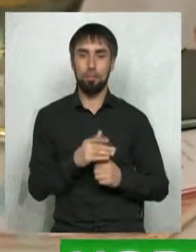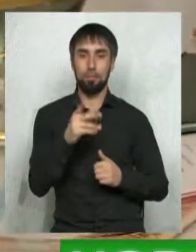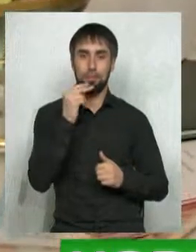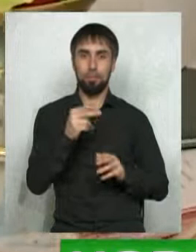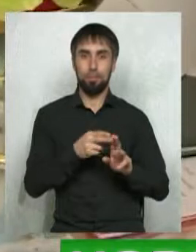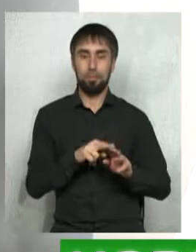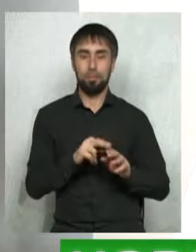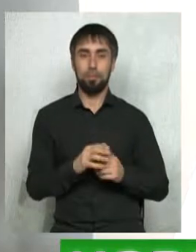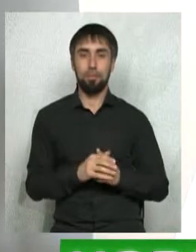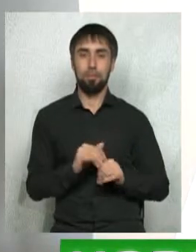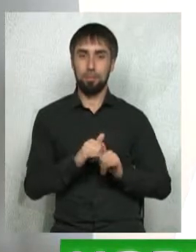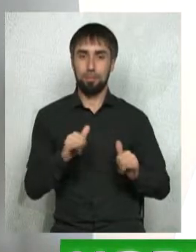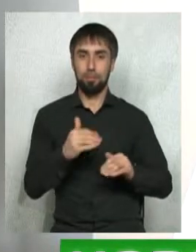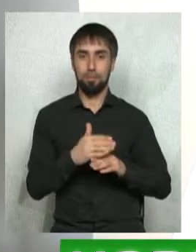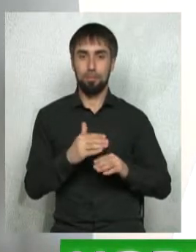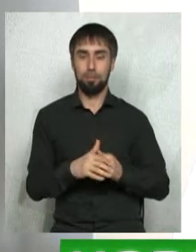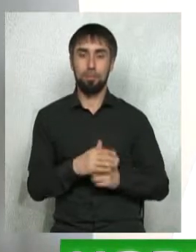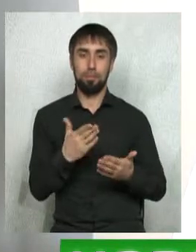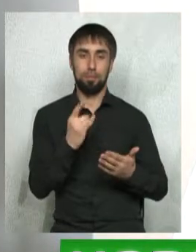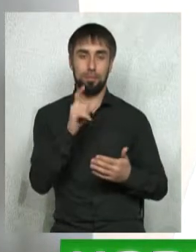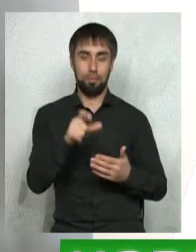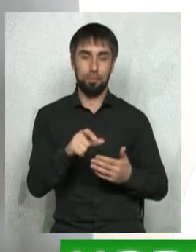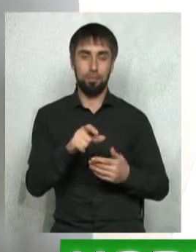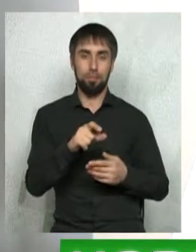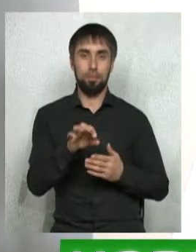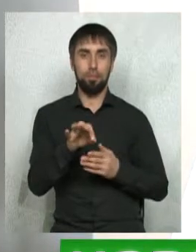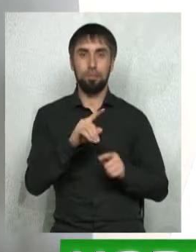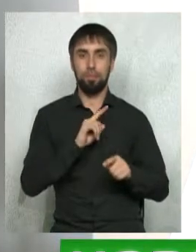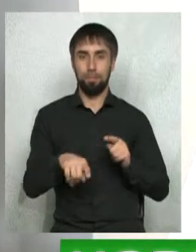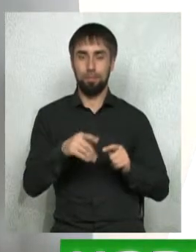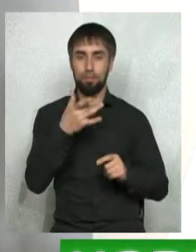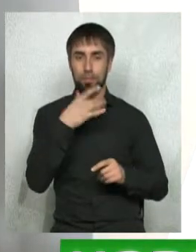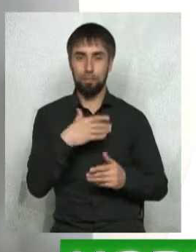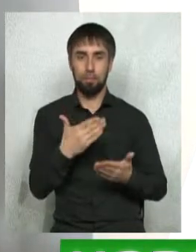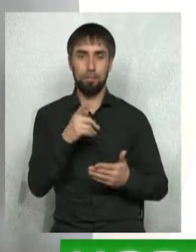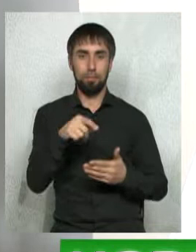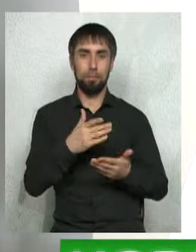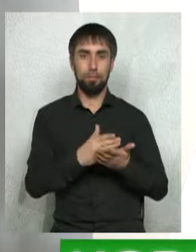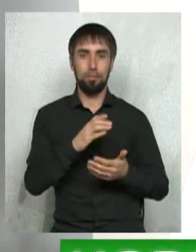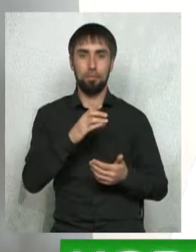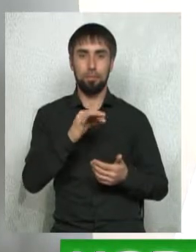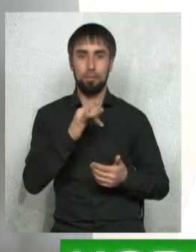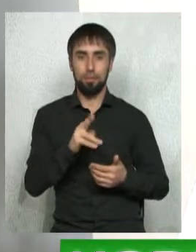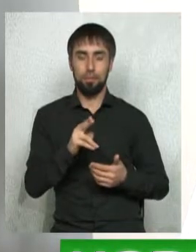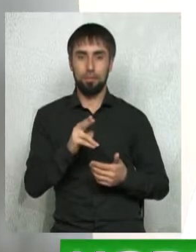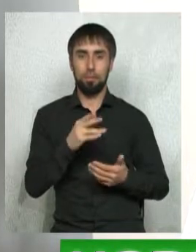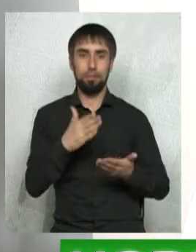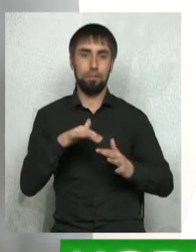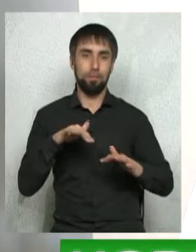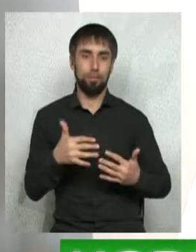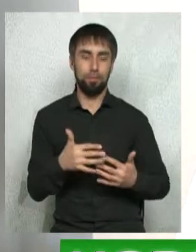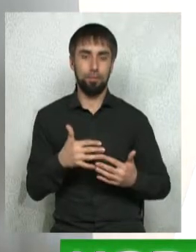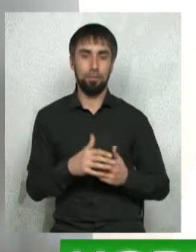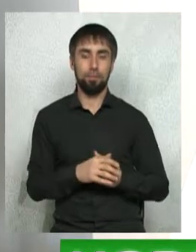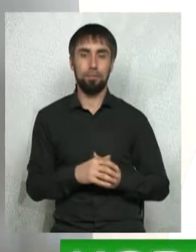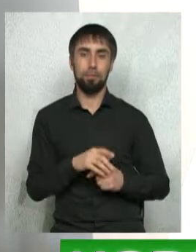постепенно растут. Если ребенок, например, резко похудел, появились какие-то либо синяки, появилась усталость, очень